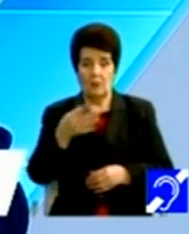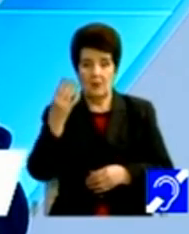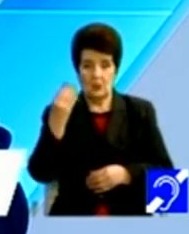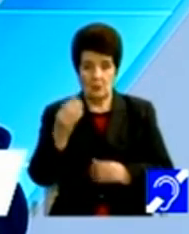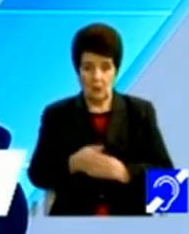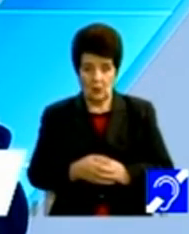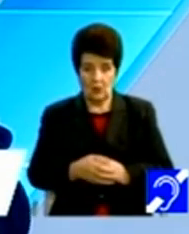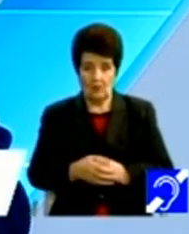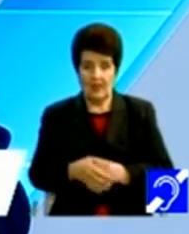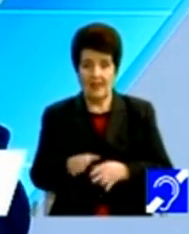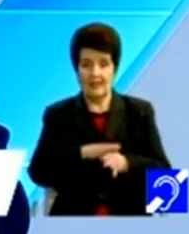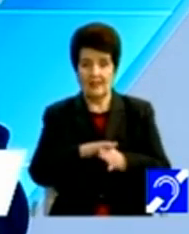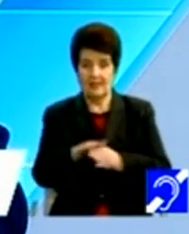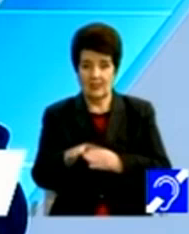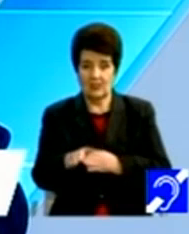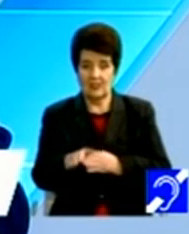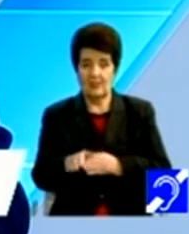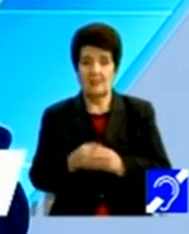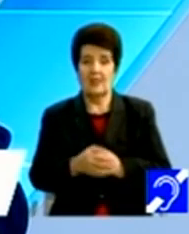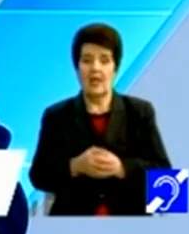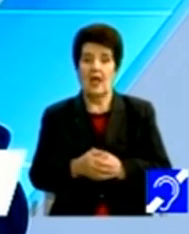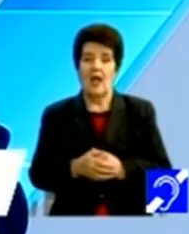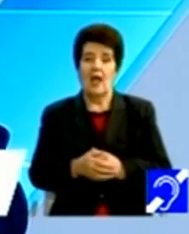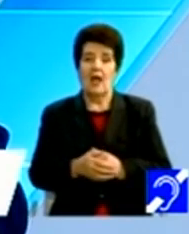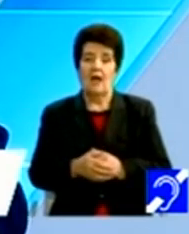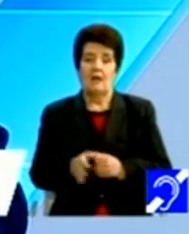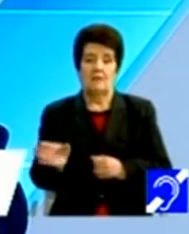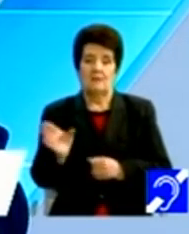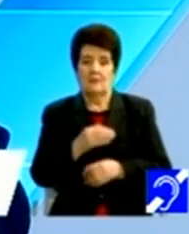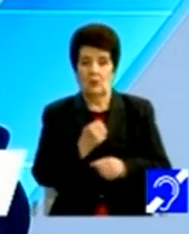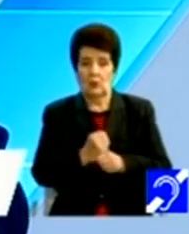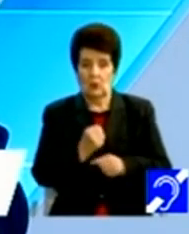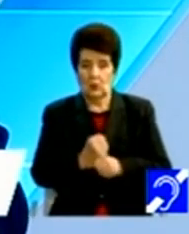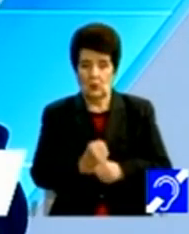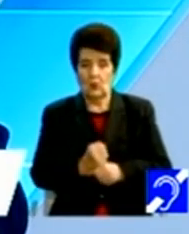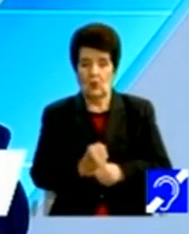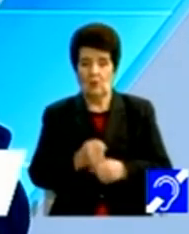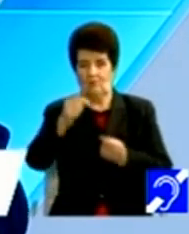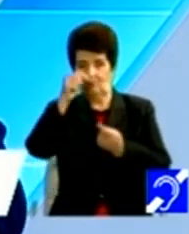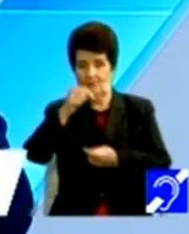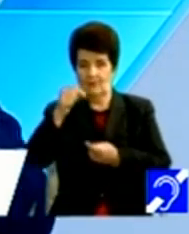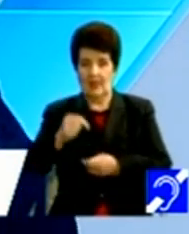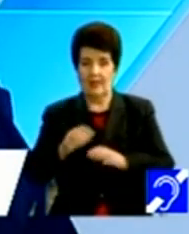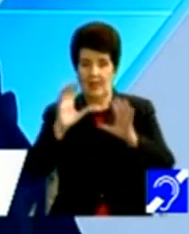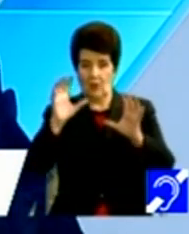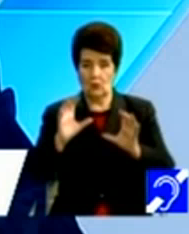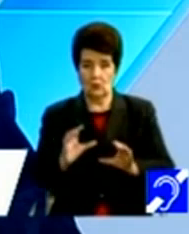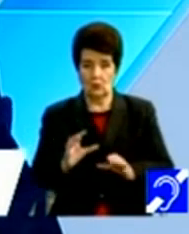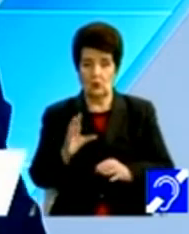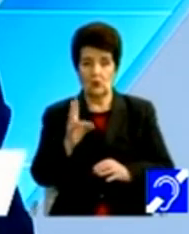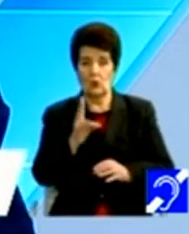Moldova în exercițiu să-și exercite atribuțiile consfințite de Constituție și nici de cum să fie